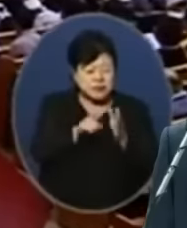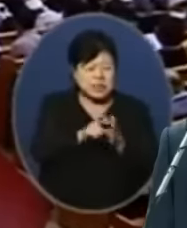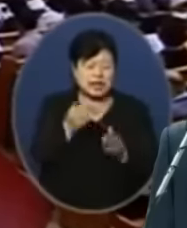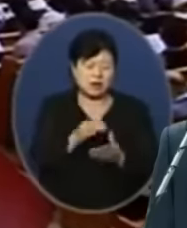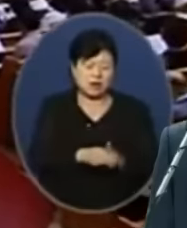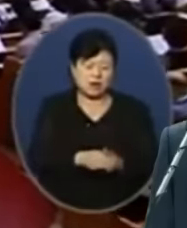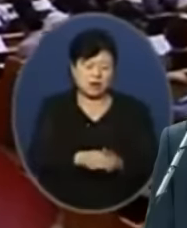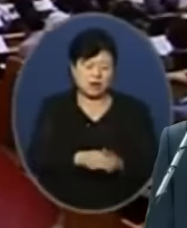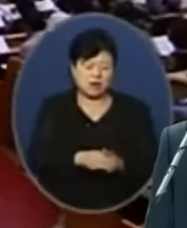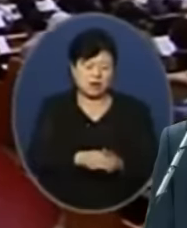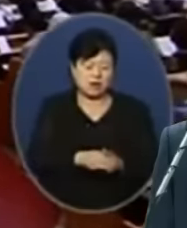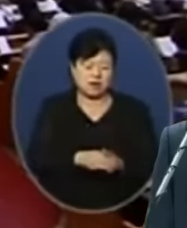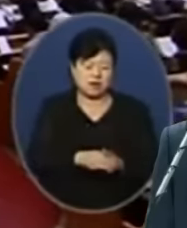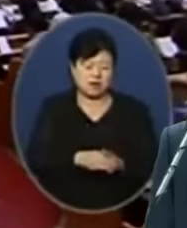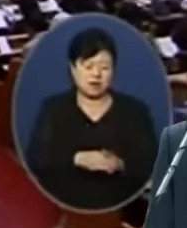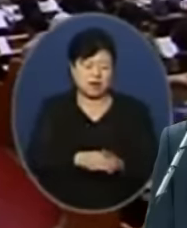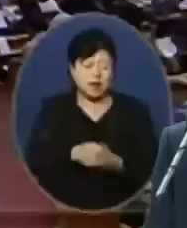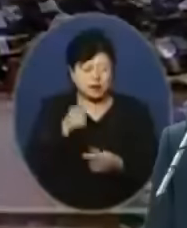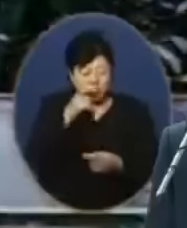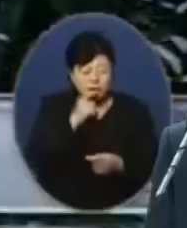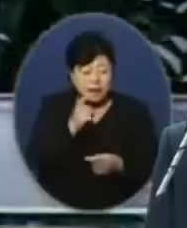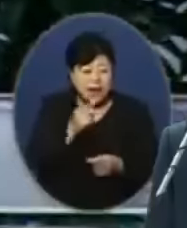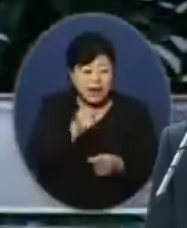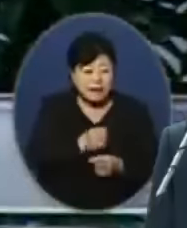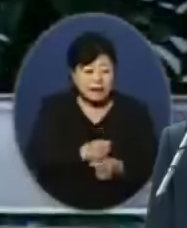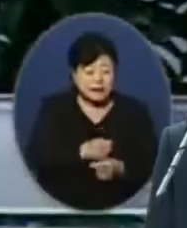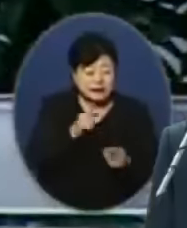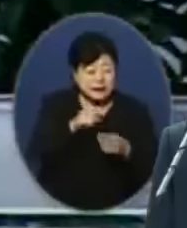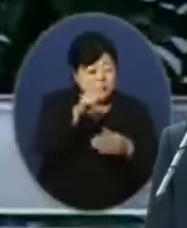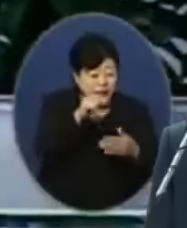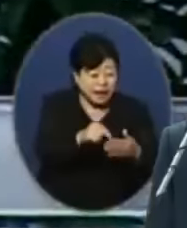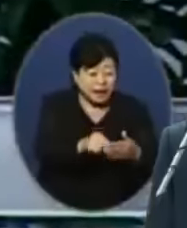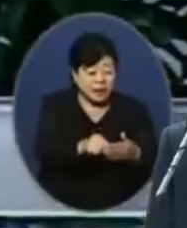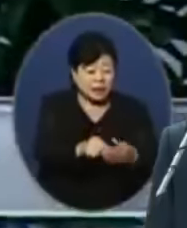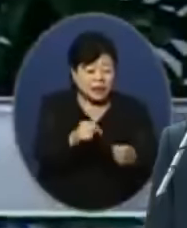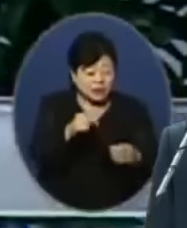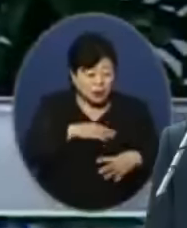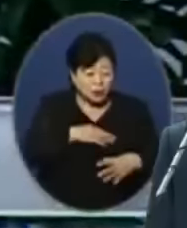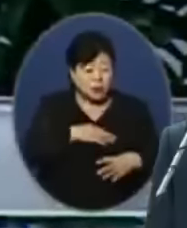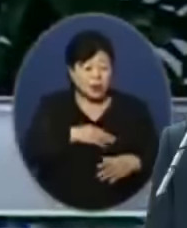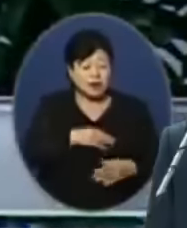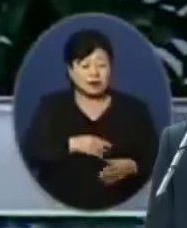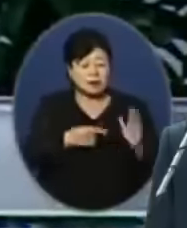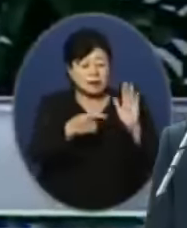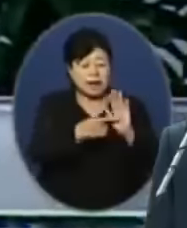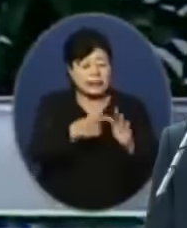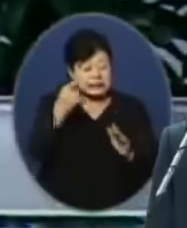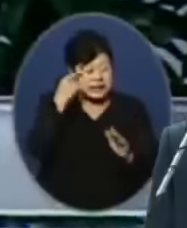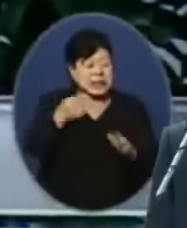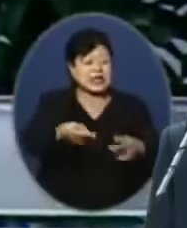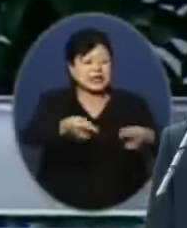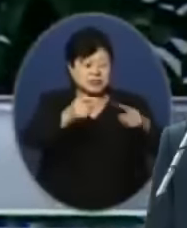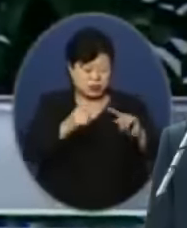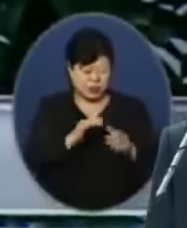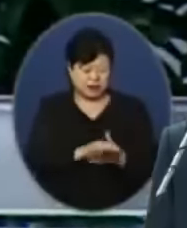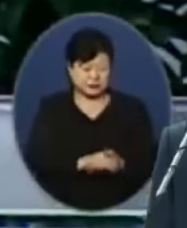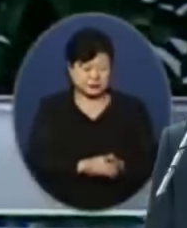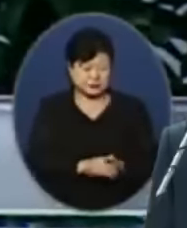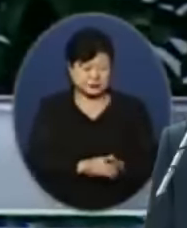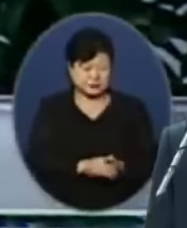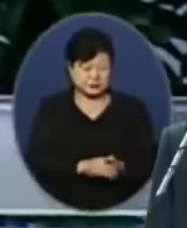되고 더러운 말을 하면 우리 생활 속에 온갖 부정적인 더러운 일이 생겨나게 되는